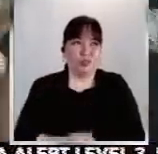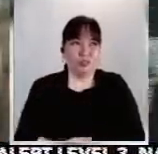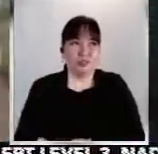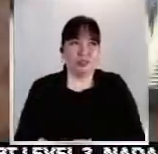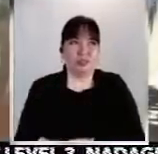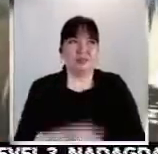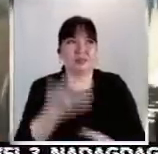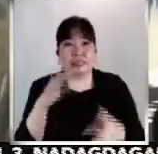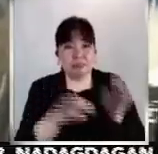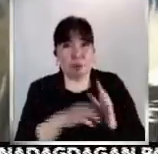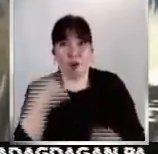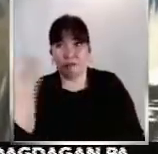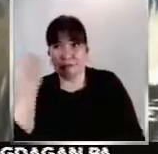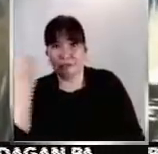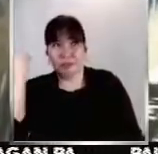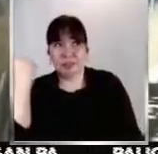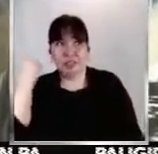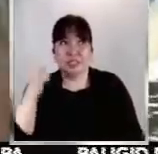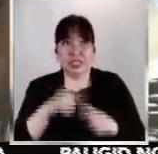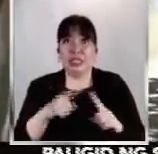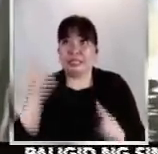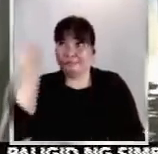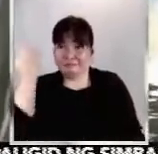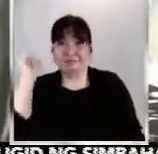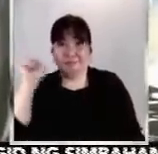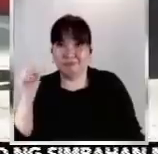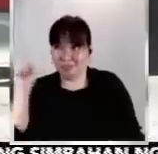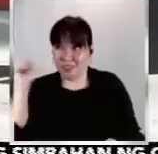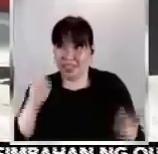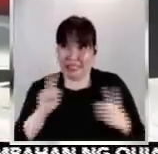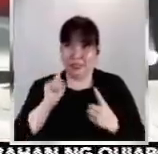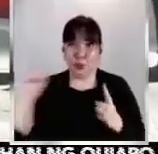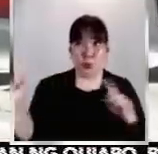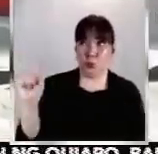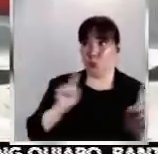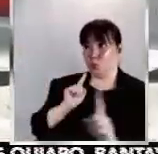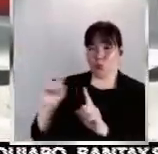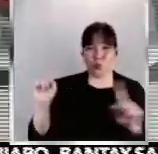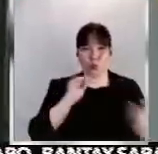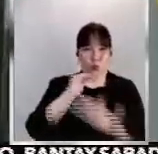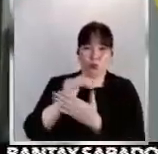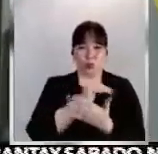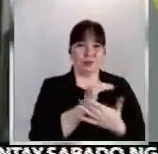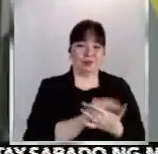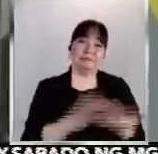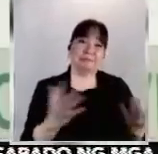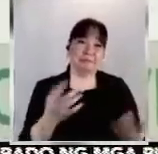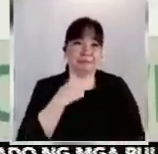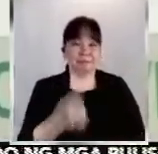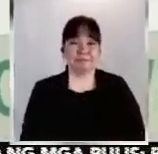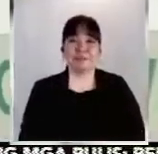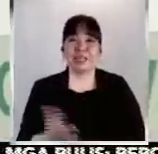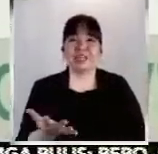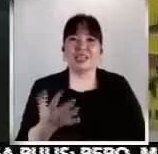pagmamadali po, basta iwas sa masyadong maraming tao para ano. Ingat na rin po. Hindi na rin ganun kahigpit ang pagbabantay kung nasusunod ang